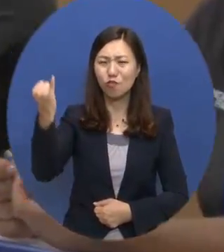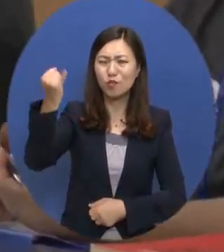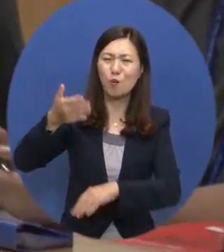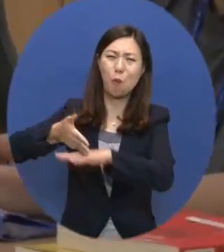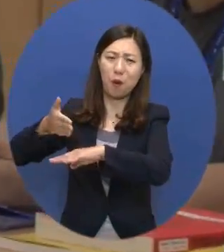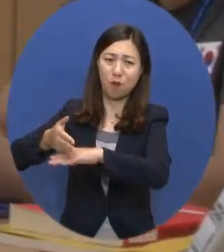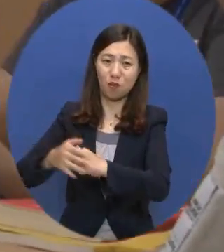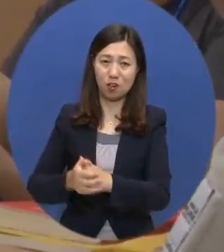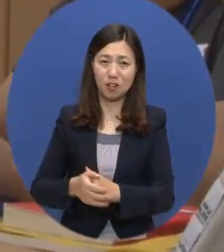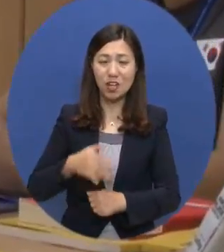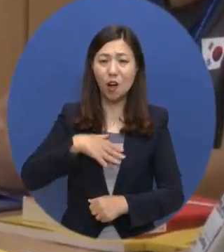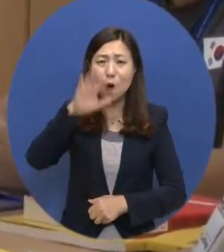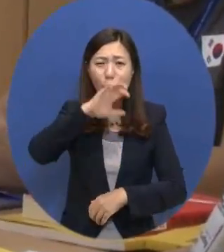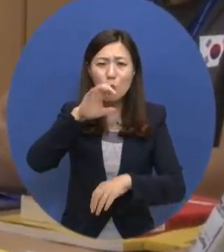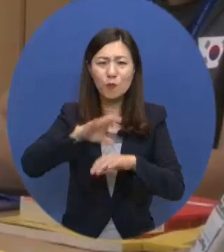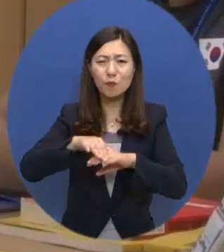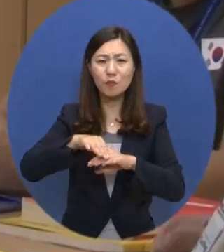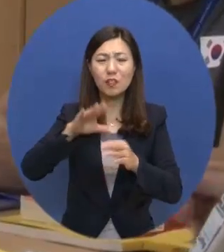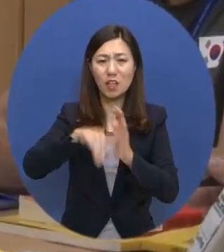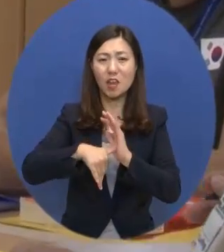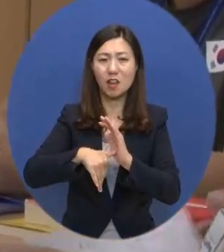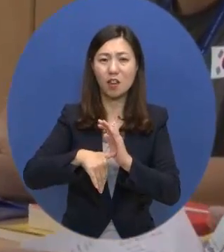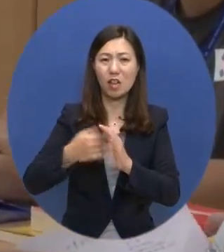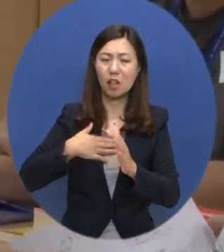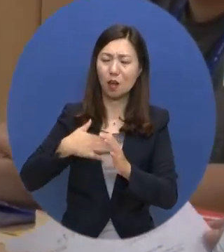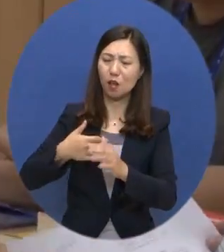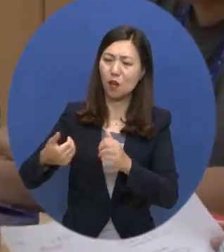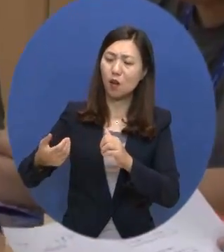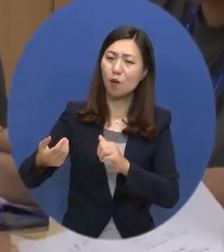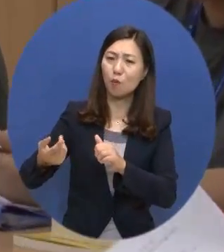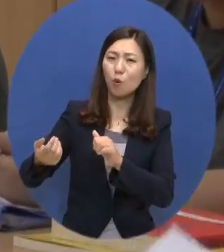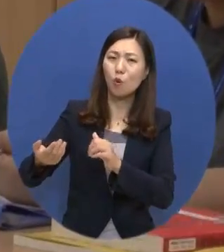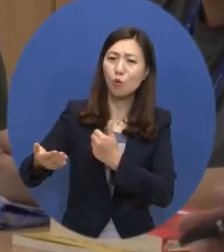나 할 때 많이 좀 격려해주고